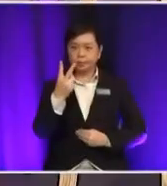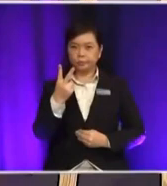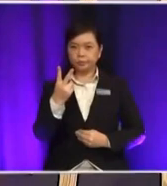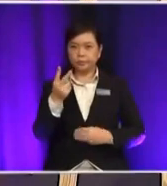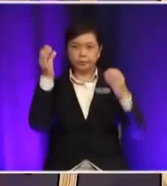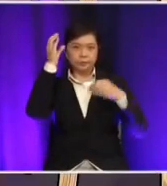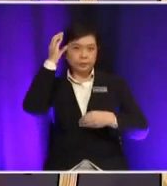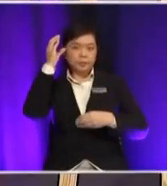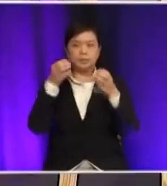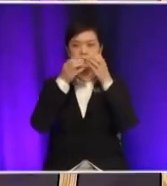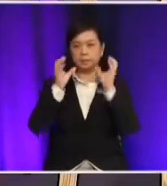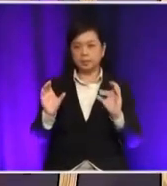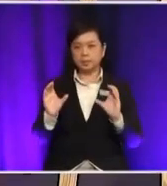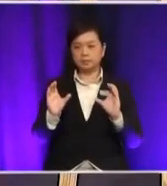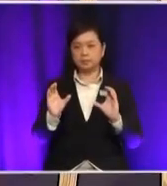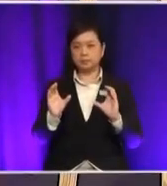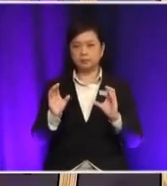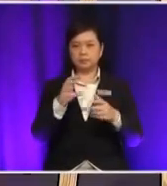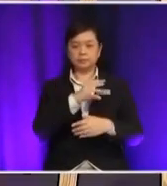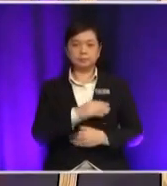atau tidak ya